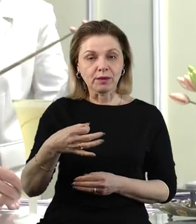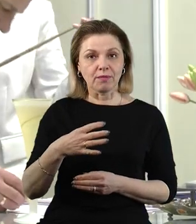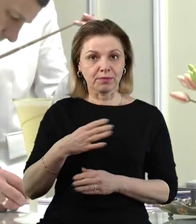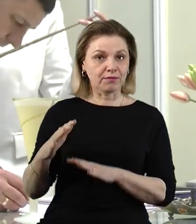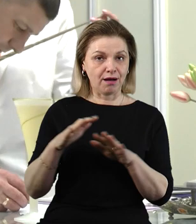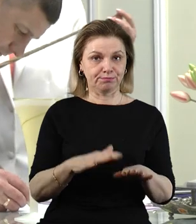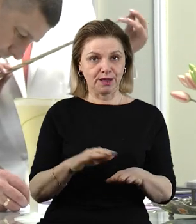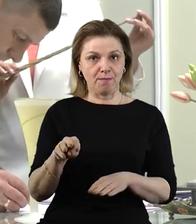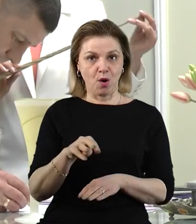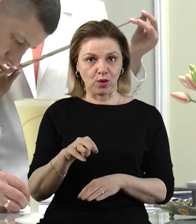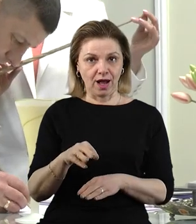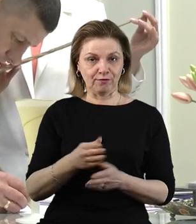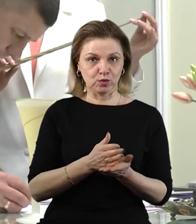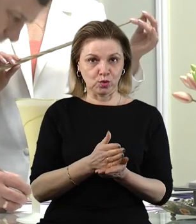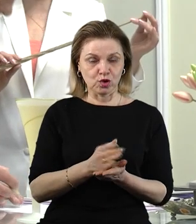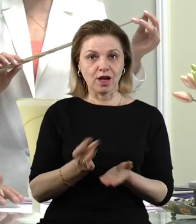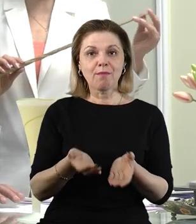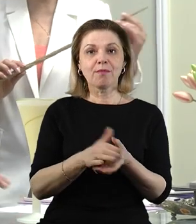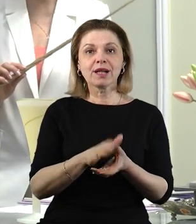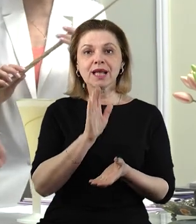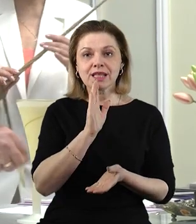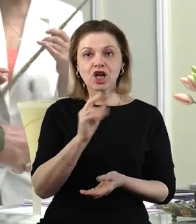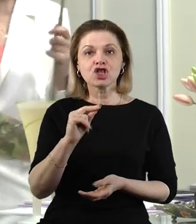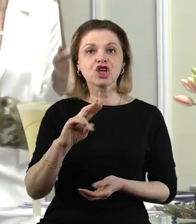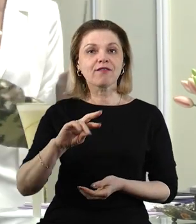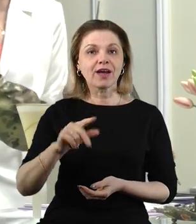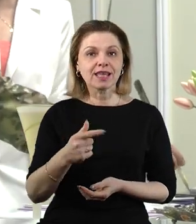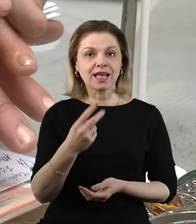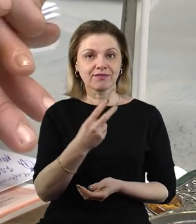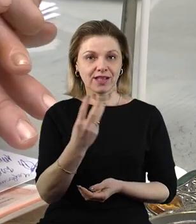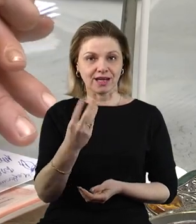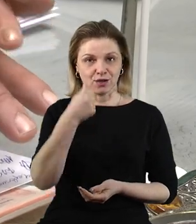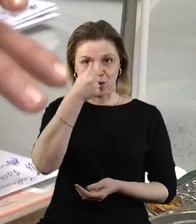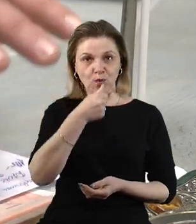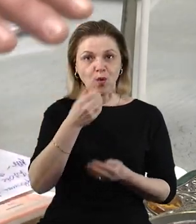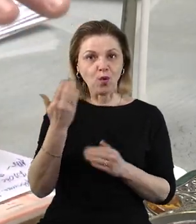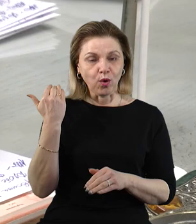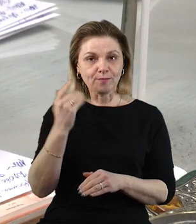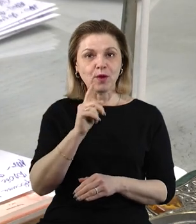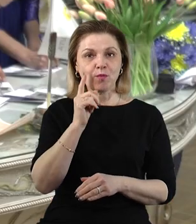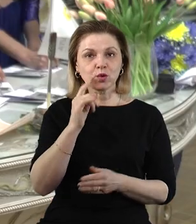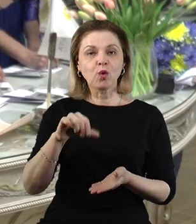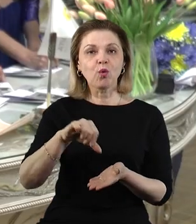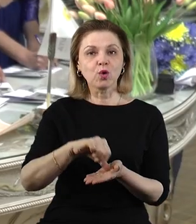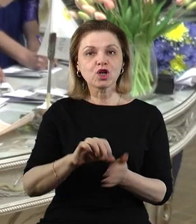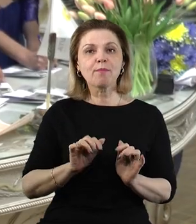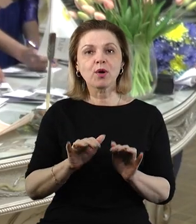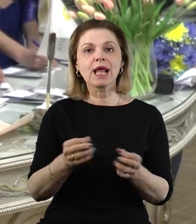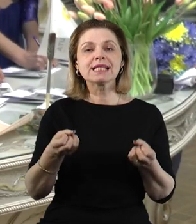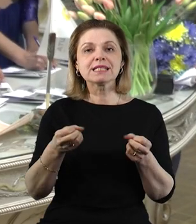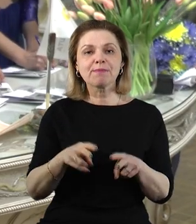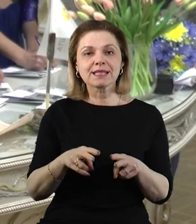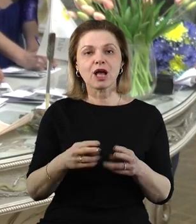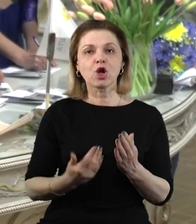служити на миколаївщину познайомився з нареченою Наталією у червні 2023 року молоді взяли участь у процедурі